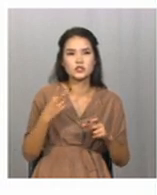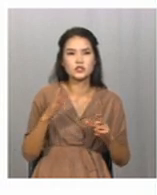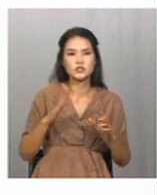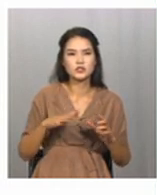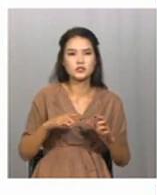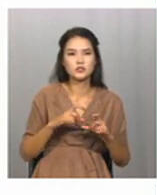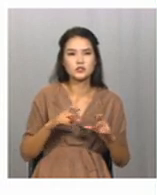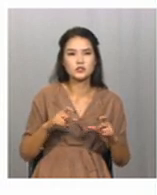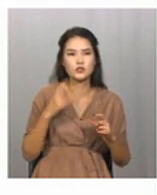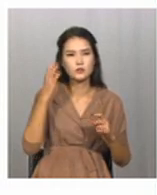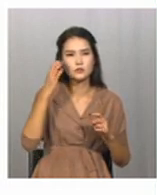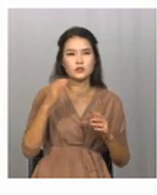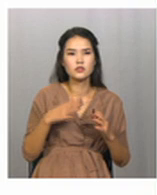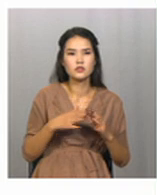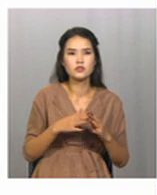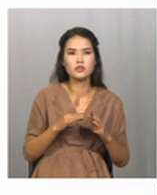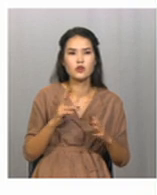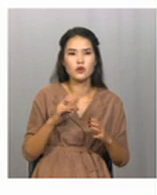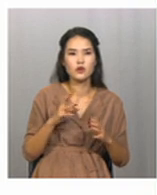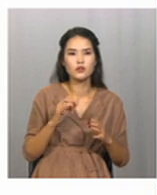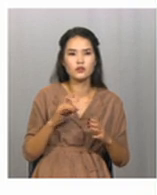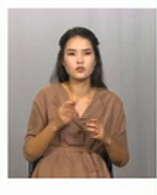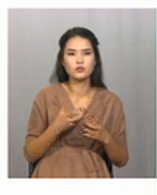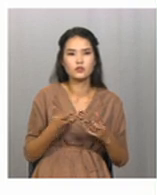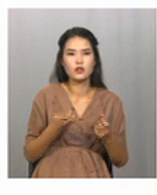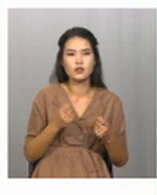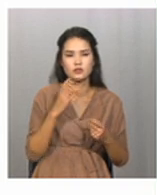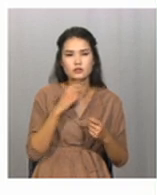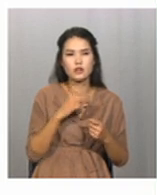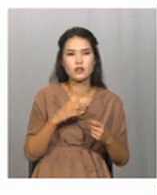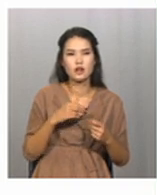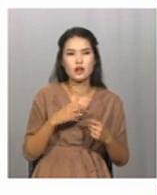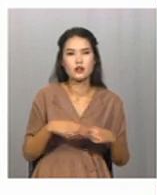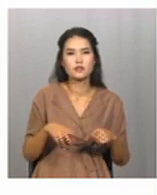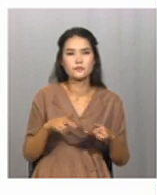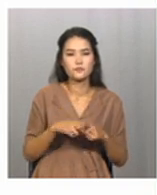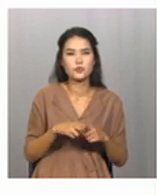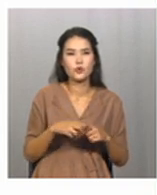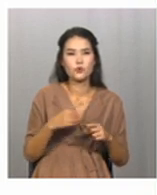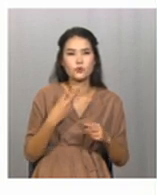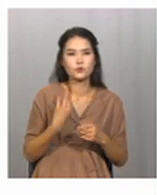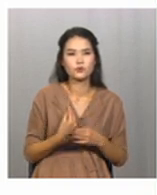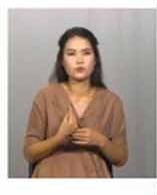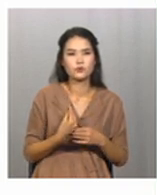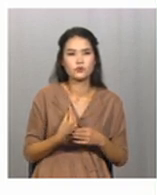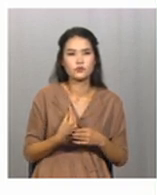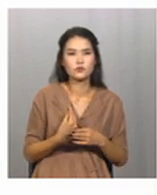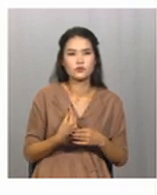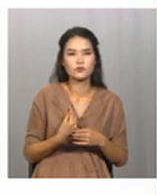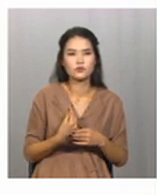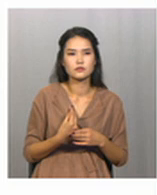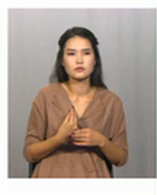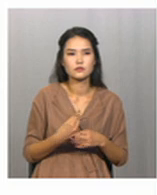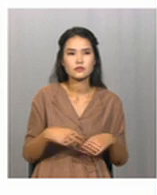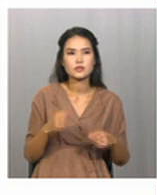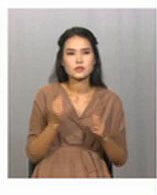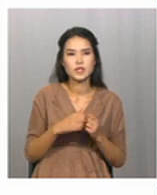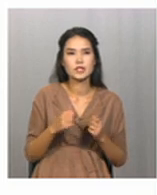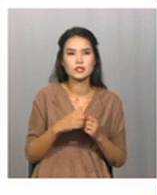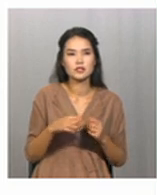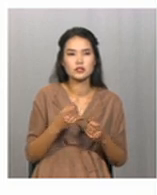үшін косинустың таңбасы минус. Демек біз мына санды теріс таңбалы түбірімен